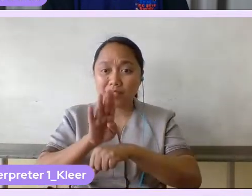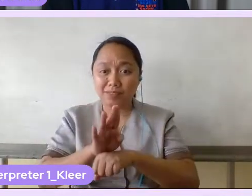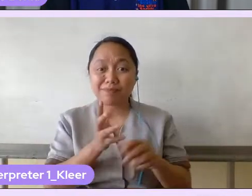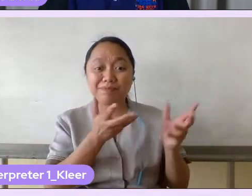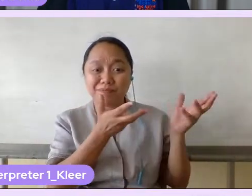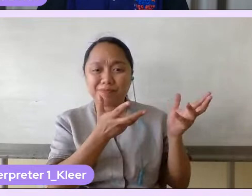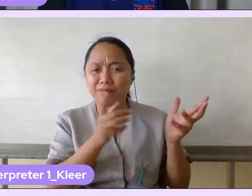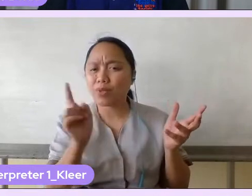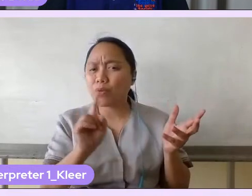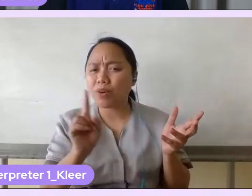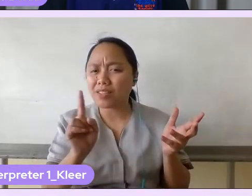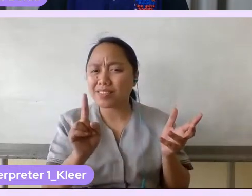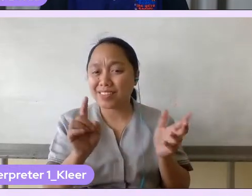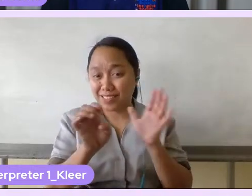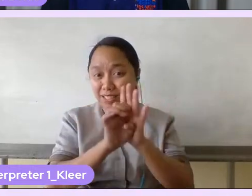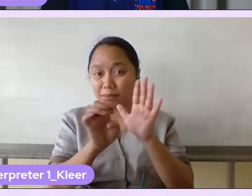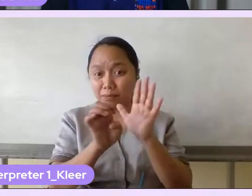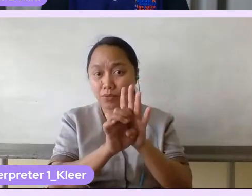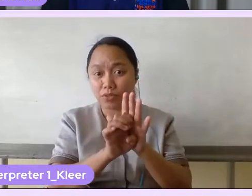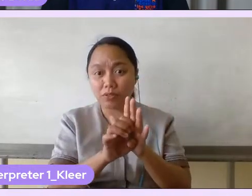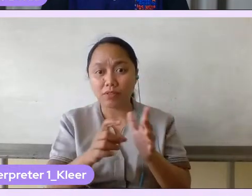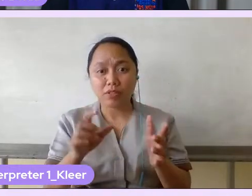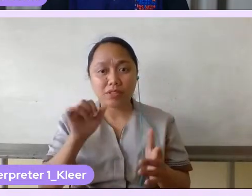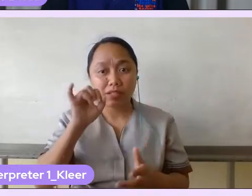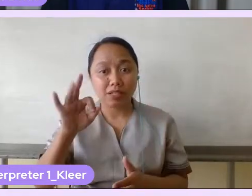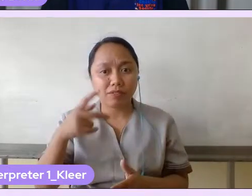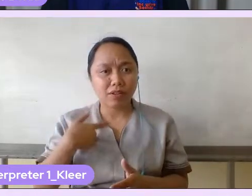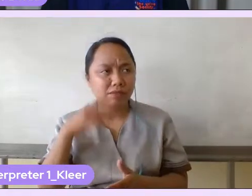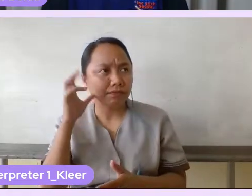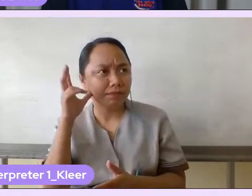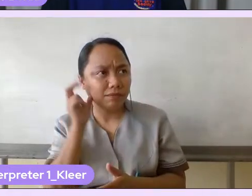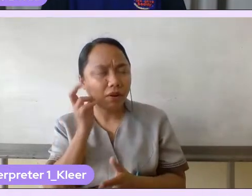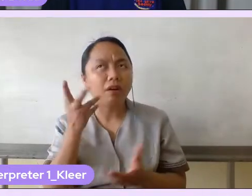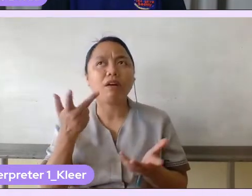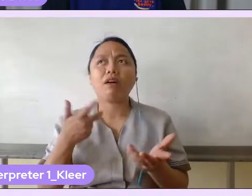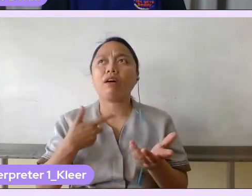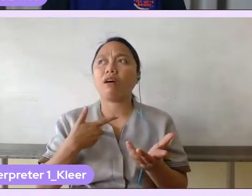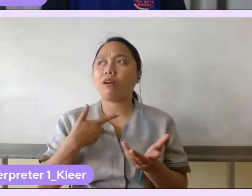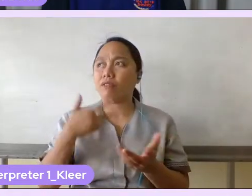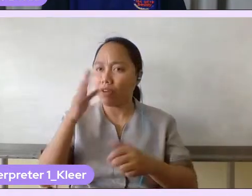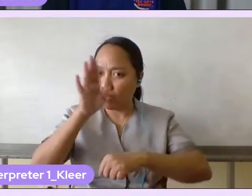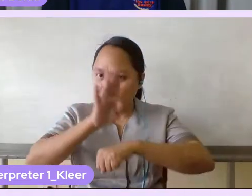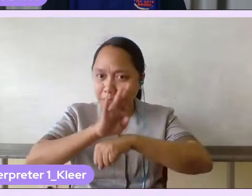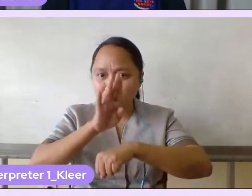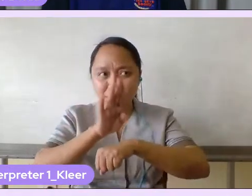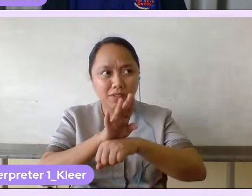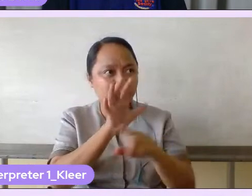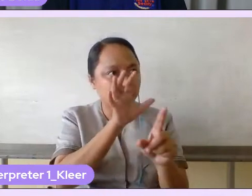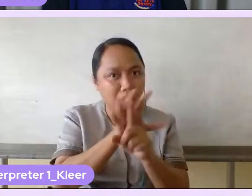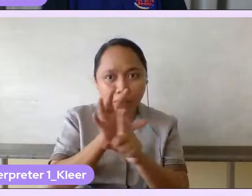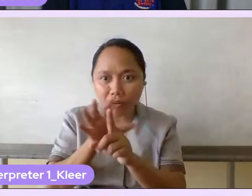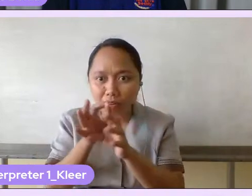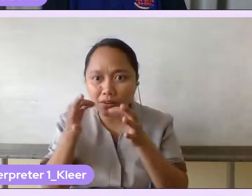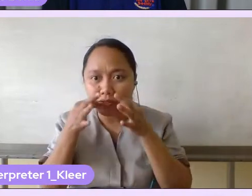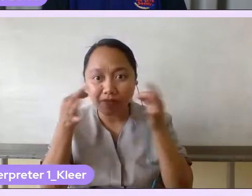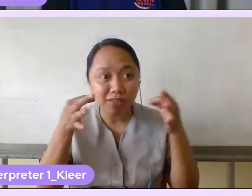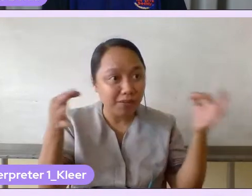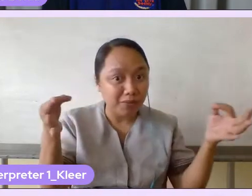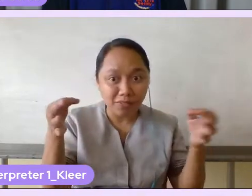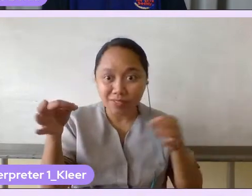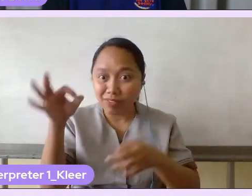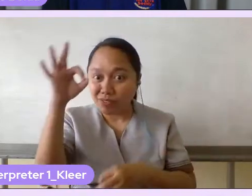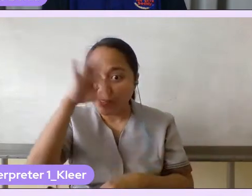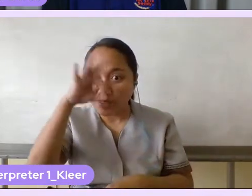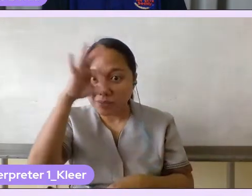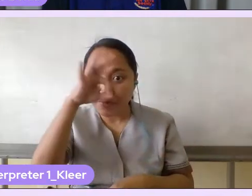very happy. For example, kung nakakarinig ako na pag nag-survey kami ng, oh, sino yung kilala niyong mga founder, ganyan, na makakapagbanggit din tayo ng mga leaders